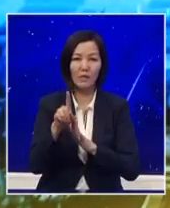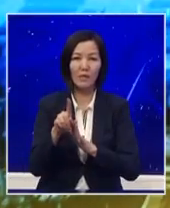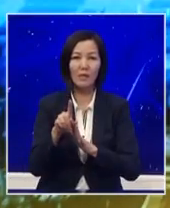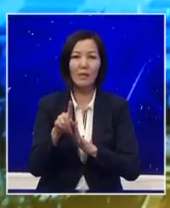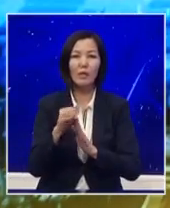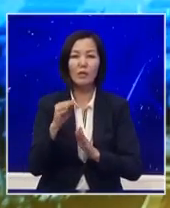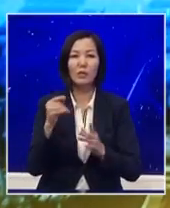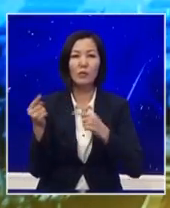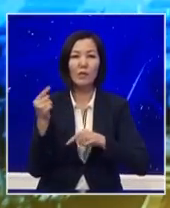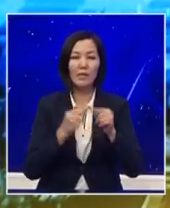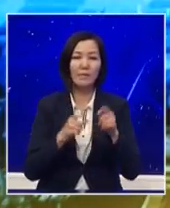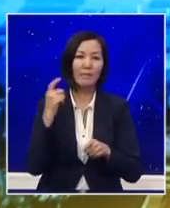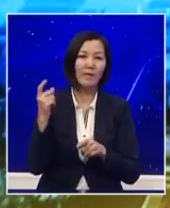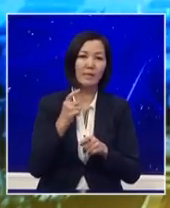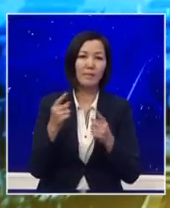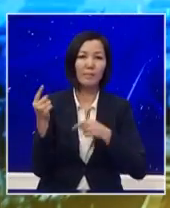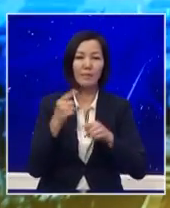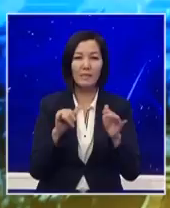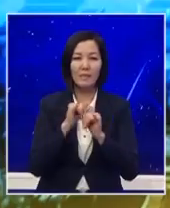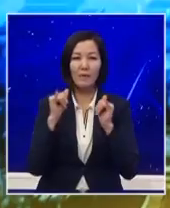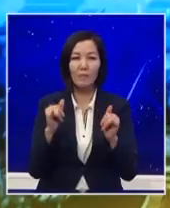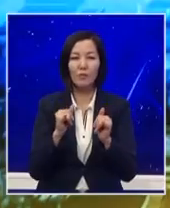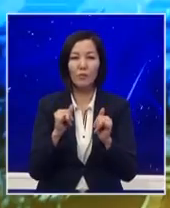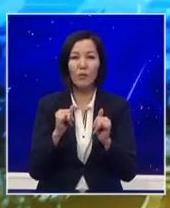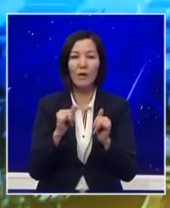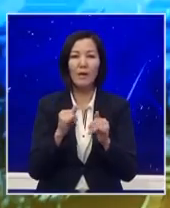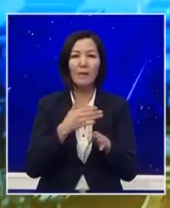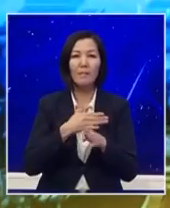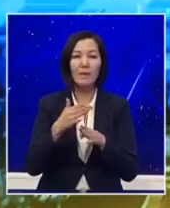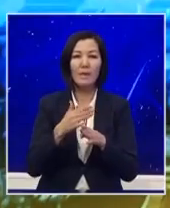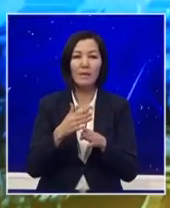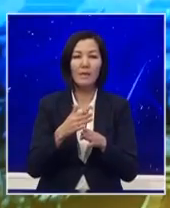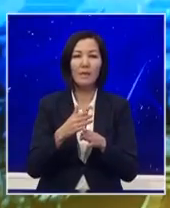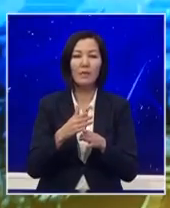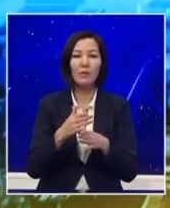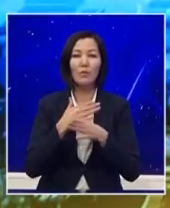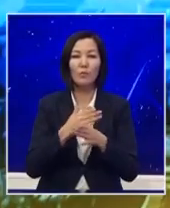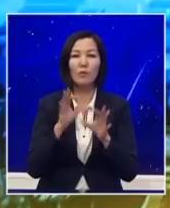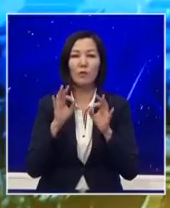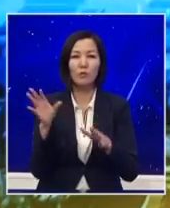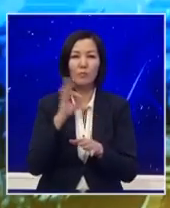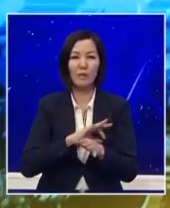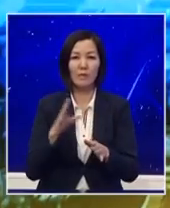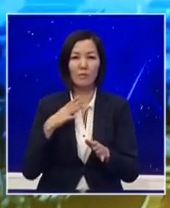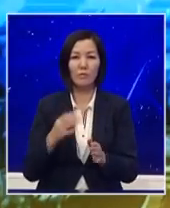орайда жетісулық кәсіп иелері бизнесті дамытуға бағытталған көмекті оңтайлы пайдаланып отыр.